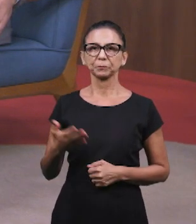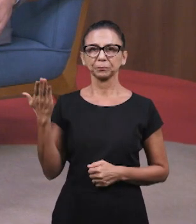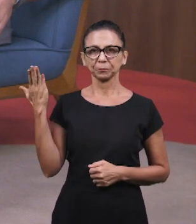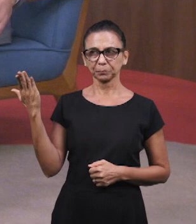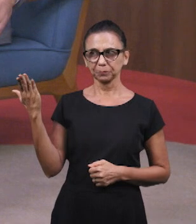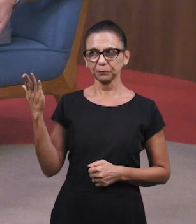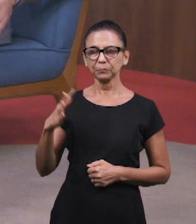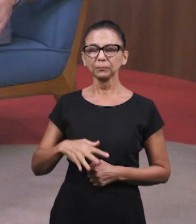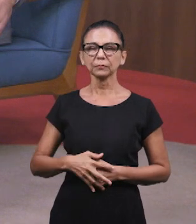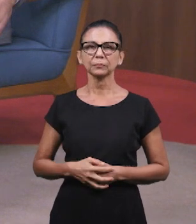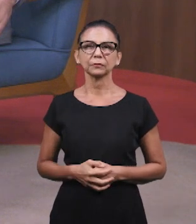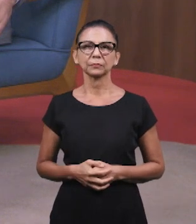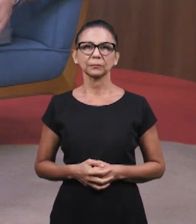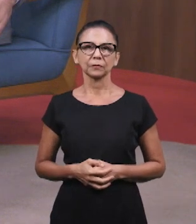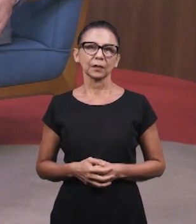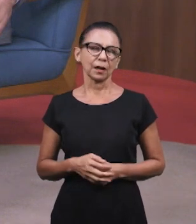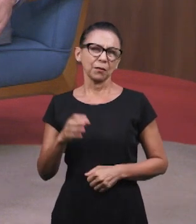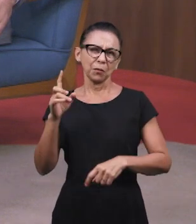donc